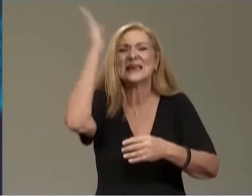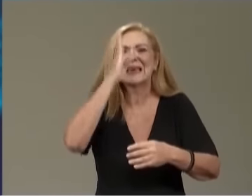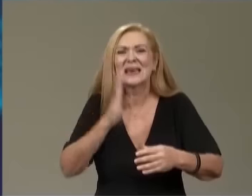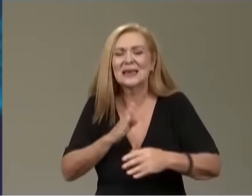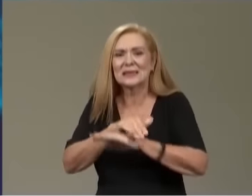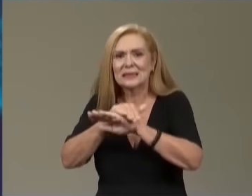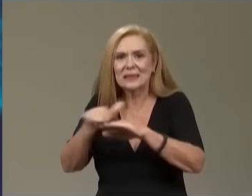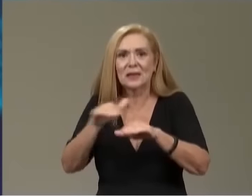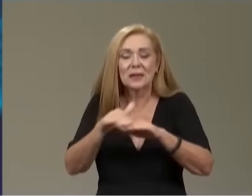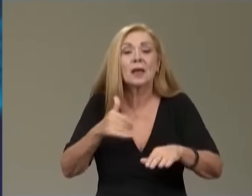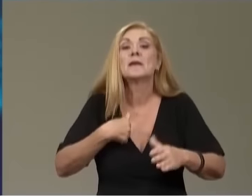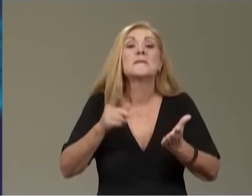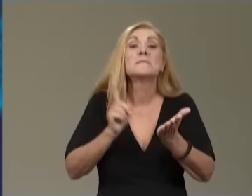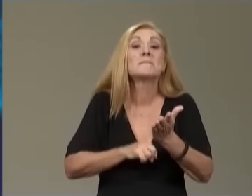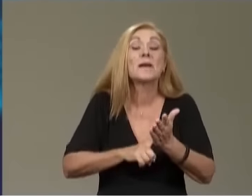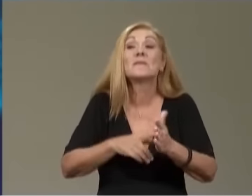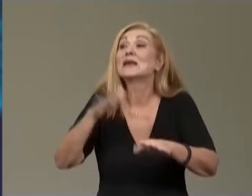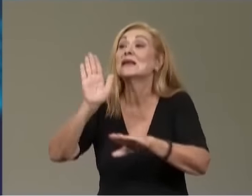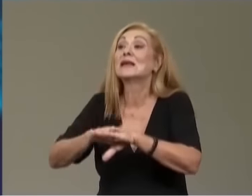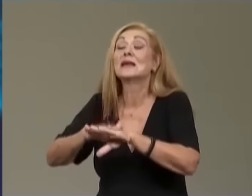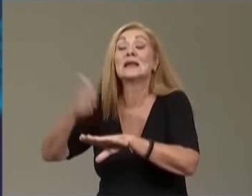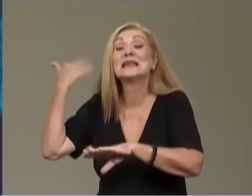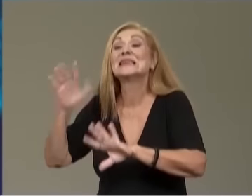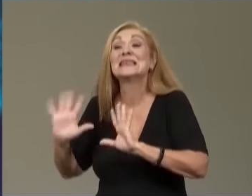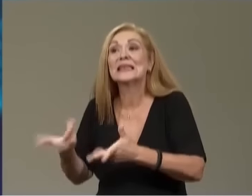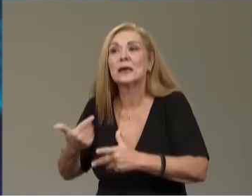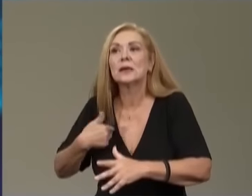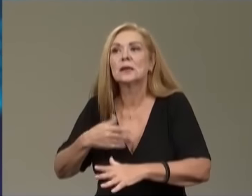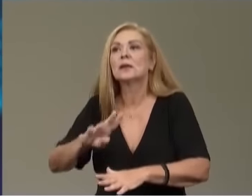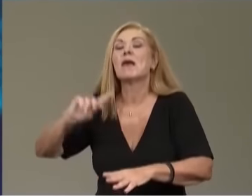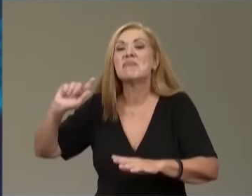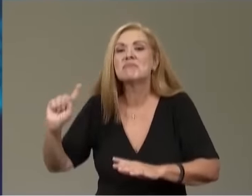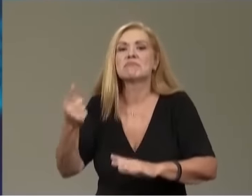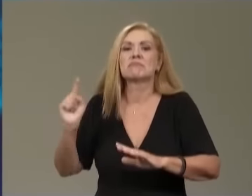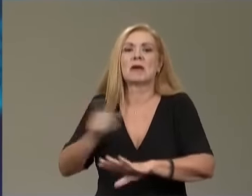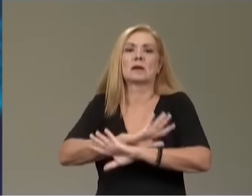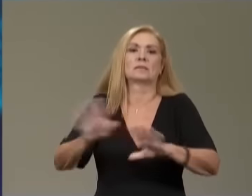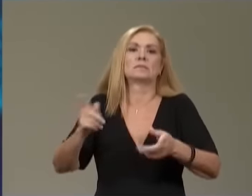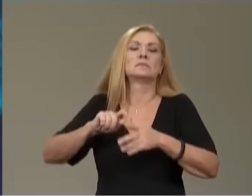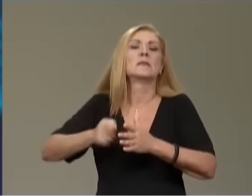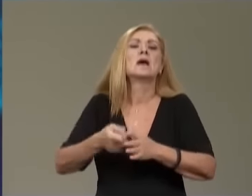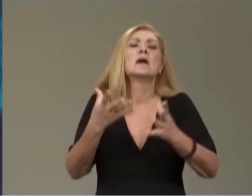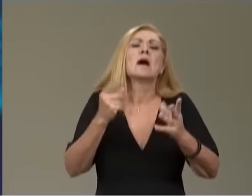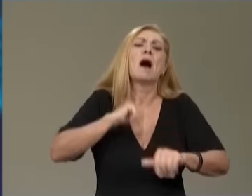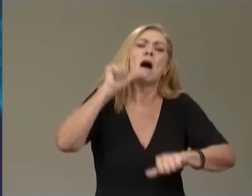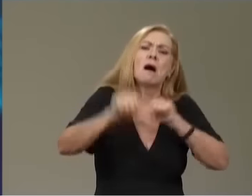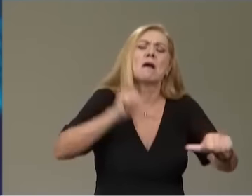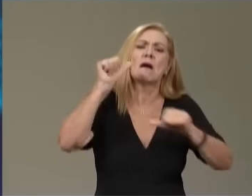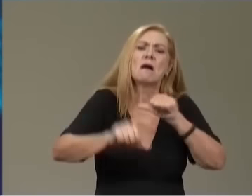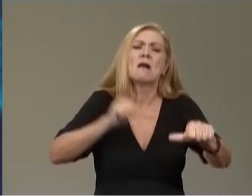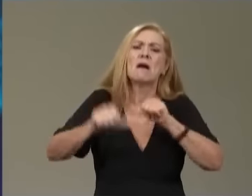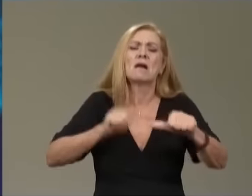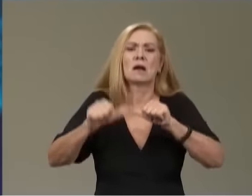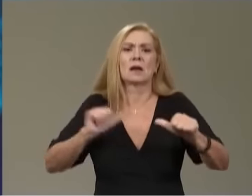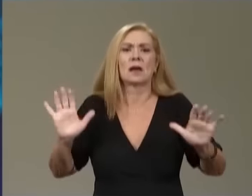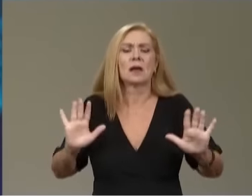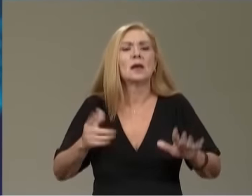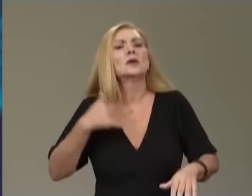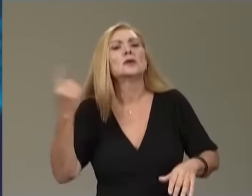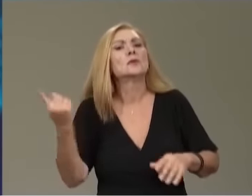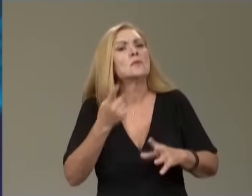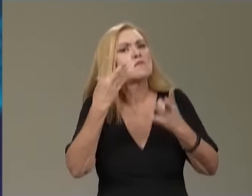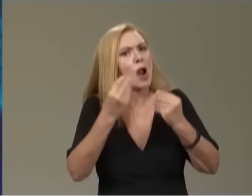να θεραπεύσουμε τις αιτίες που τις προκάλεσαν. Με δεκάδες, εκατοντάδες μικρές ή μεγάλες αλλαγές. Είναι συχνά